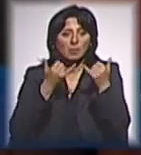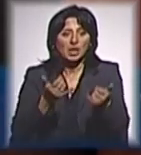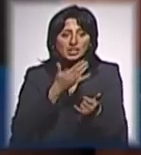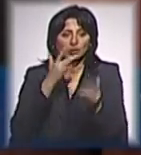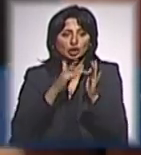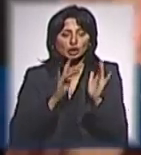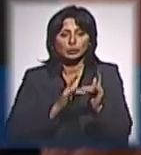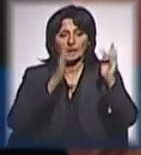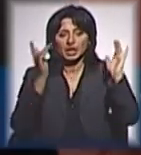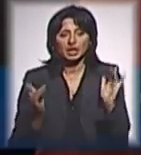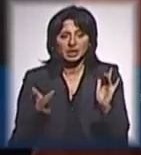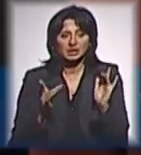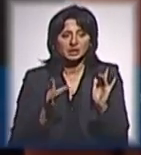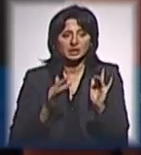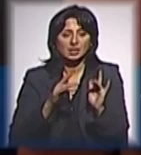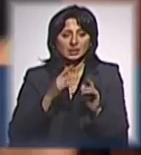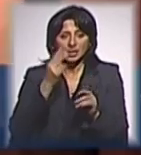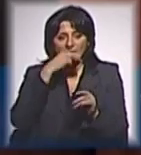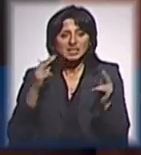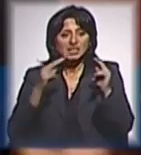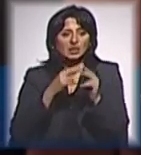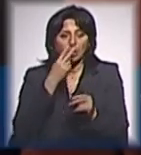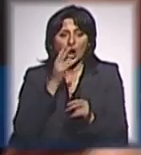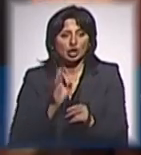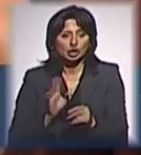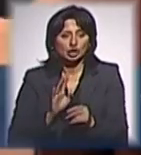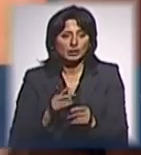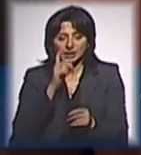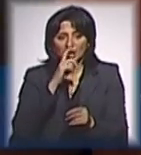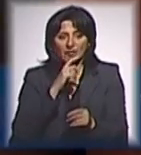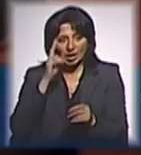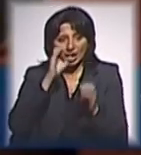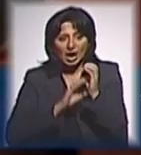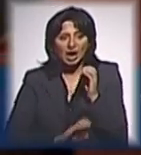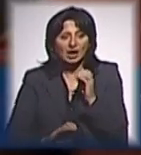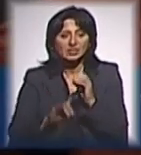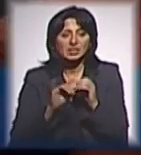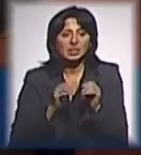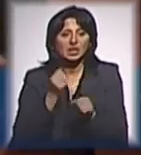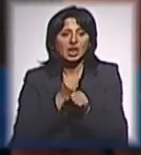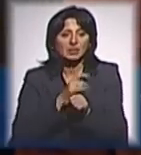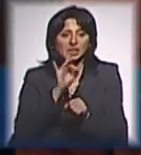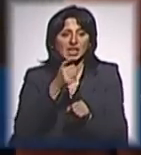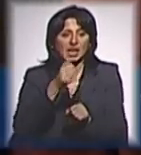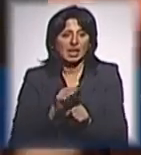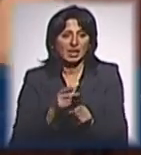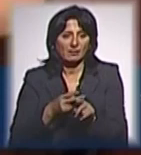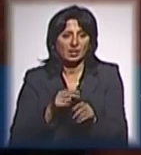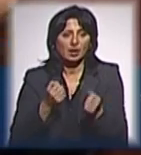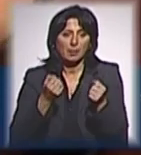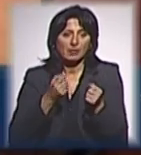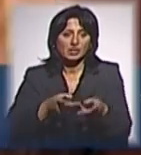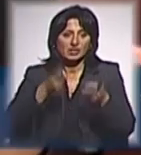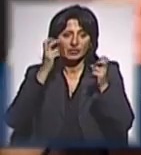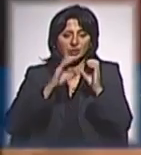არცემდნენ, შუშის ხიდებით ფარავდნენ სიონს მაგალითად და გაურკვეველი კანალიზაციის მილის ტიპის ნაგებობებს აშენებდნენ რიყეზე, ხომ? და ბაგრატს